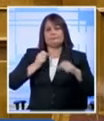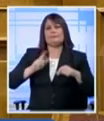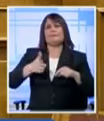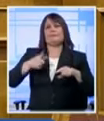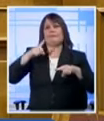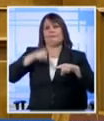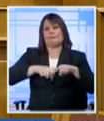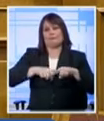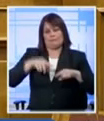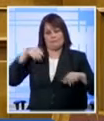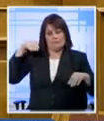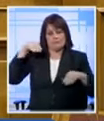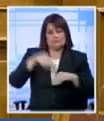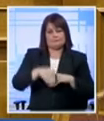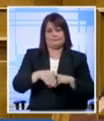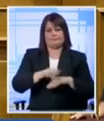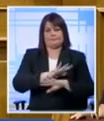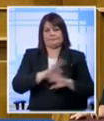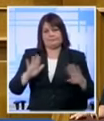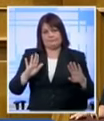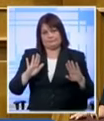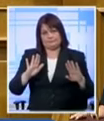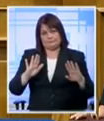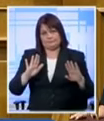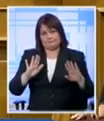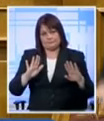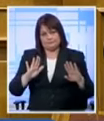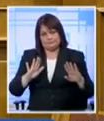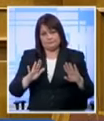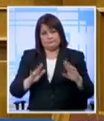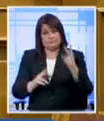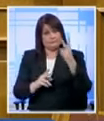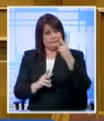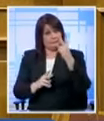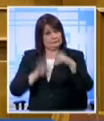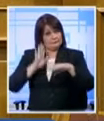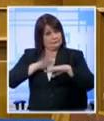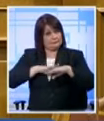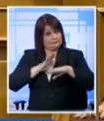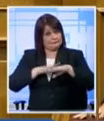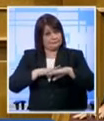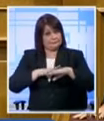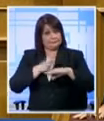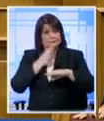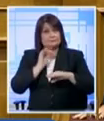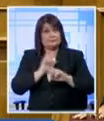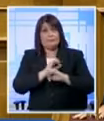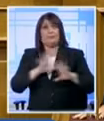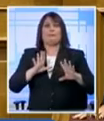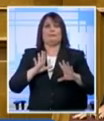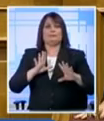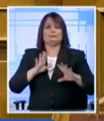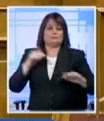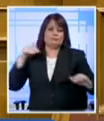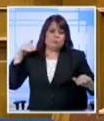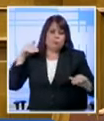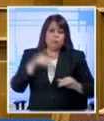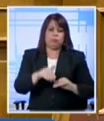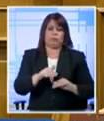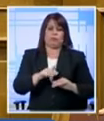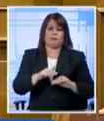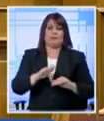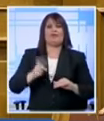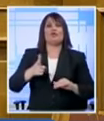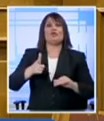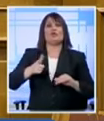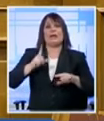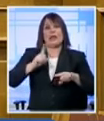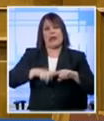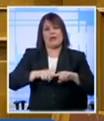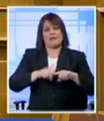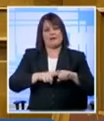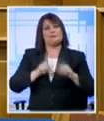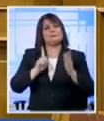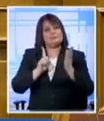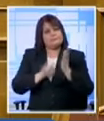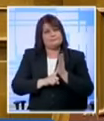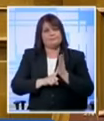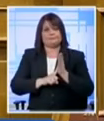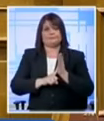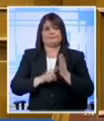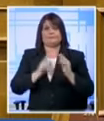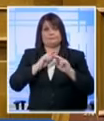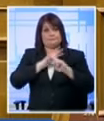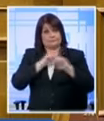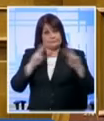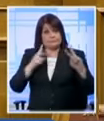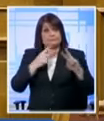χρεοκοπία άτακτη, κυρίες και κύριοι συνάδελφοι. Άτακτη χρεοκοπία. Οφείλουμε λοιπόν να πούμε ξεκάθαρα